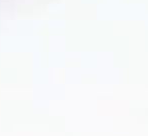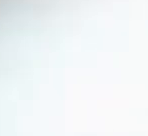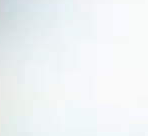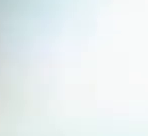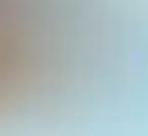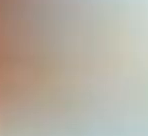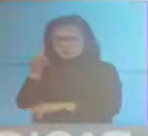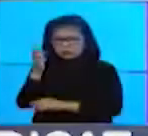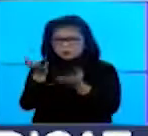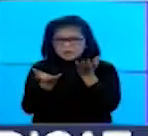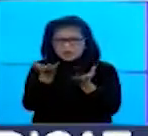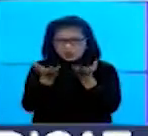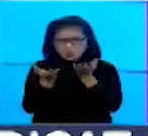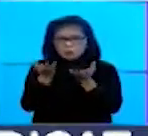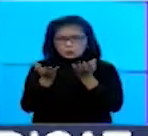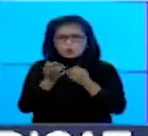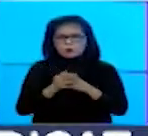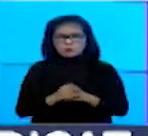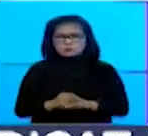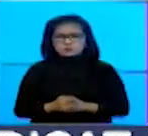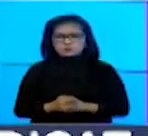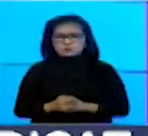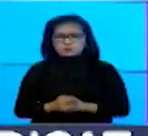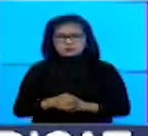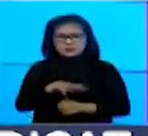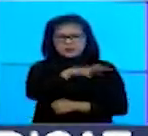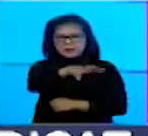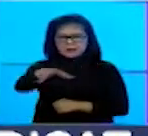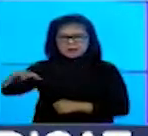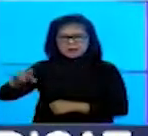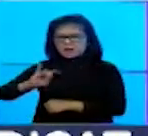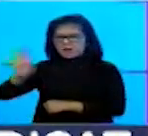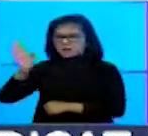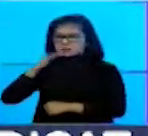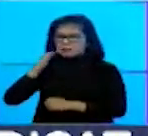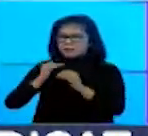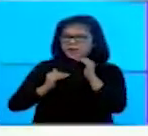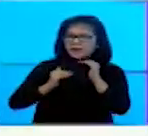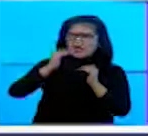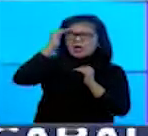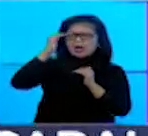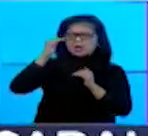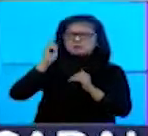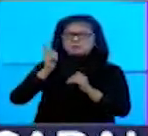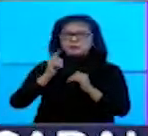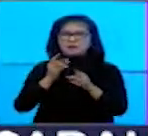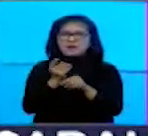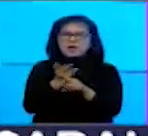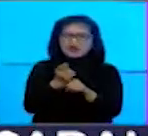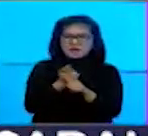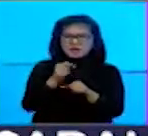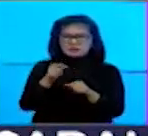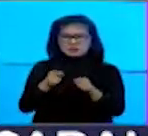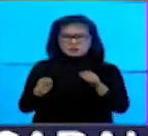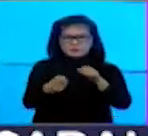kilogram. Tak hanya di Banyuwangi, harga cabai di sejumlah daerah juga melambung. Diduga gagal panen di sentra-sentra penghasil cabai